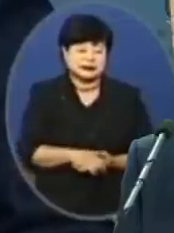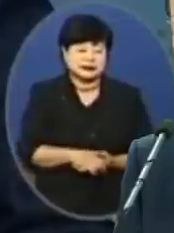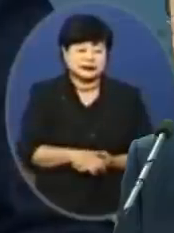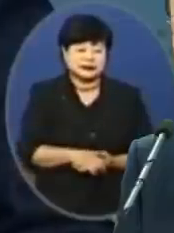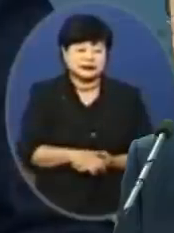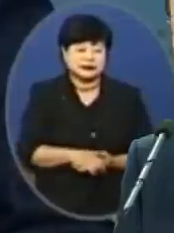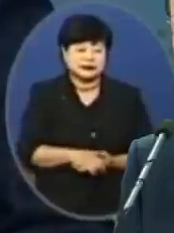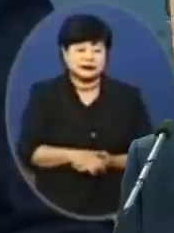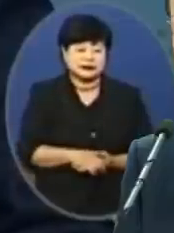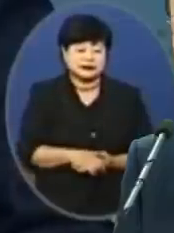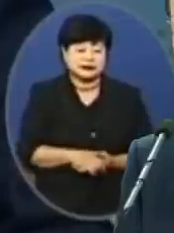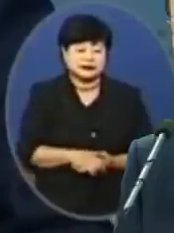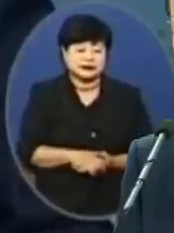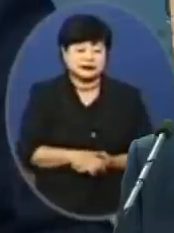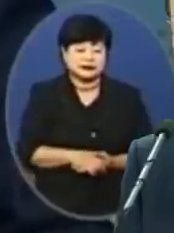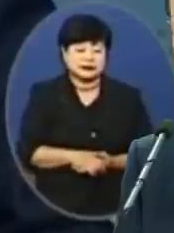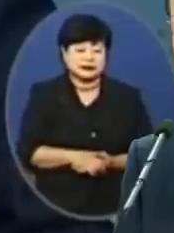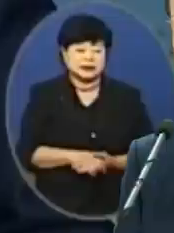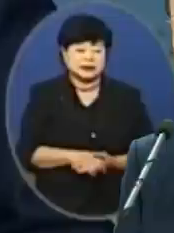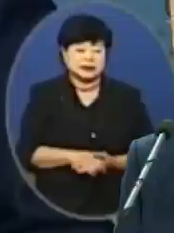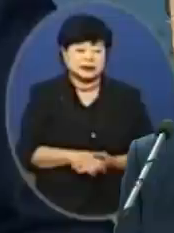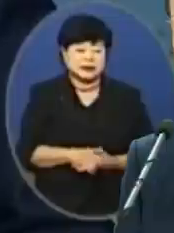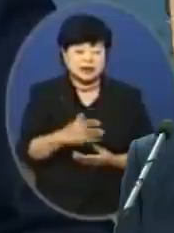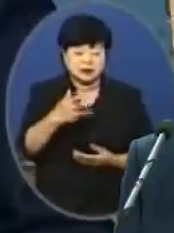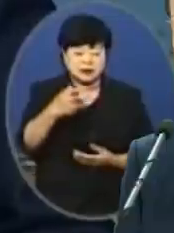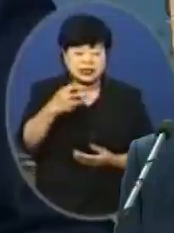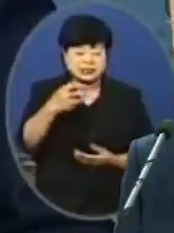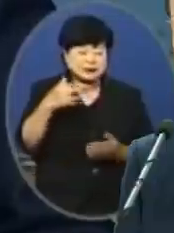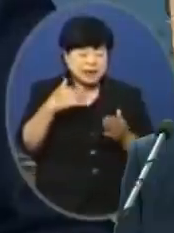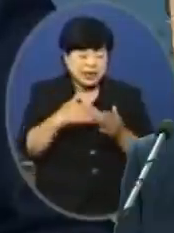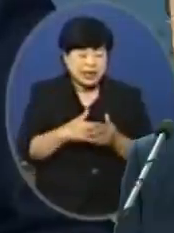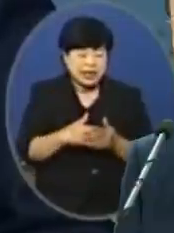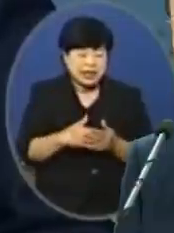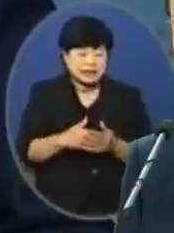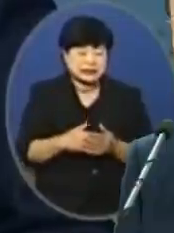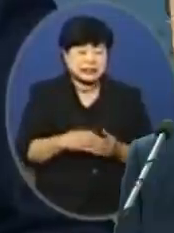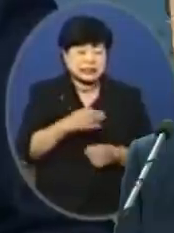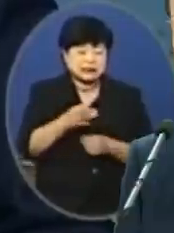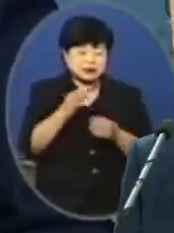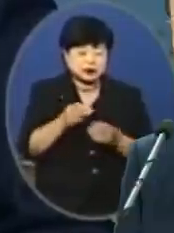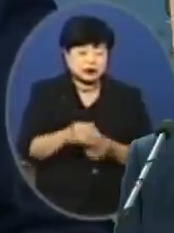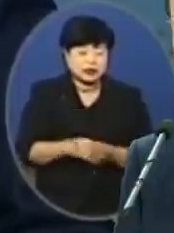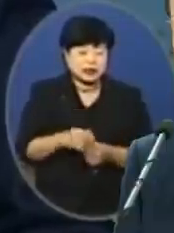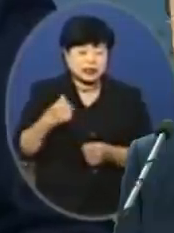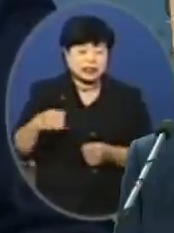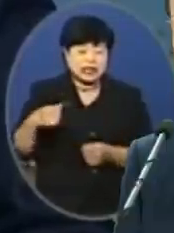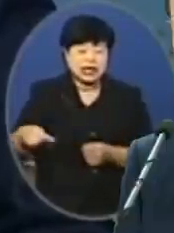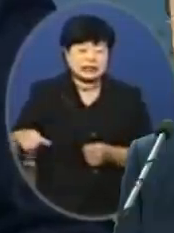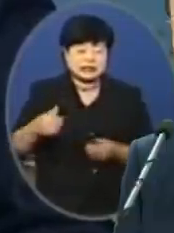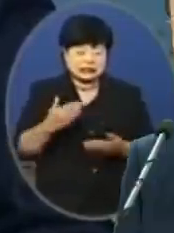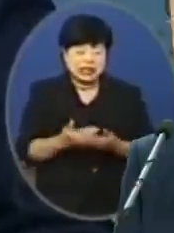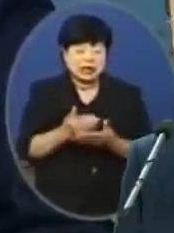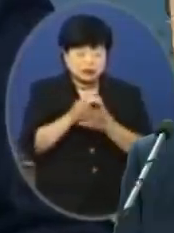갈대아 우르에 와서 80이 될 때까지 애 달라고 기도해도 하나님이 안 주시는 것입니다. 10년을